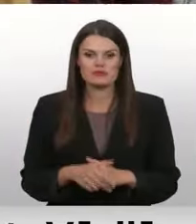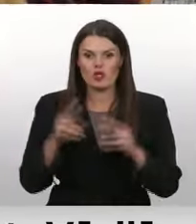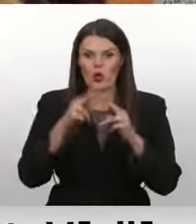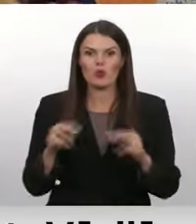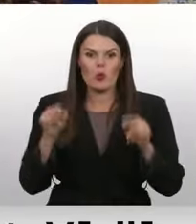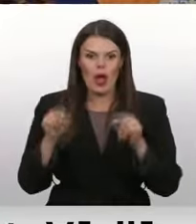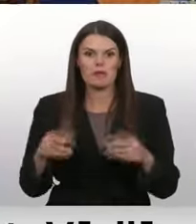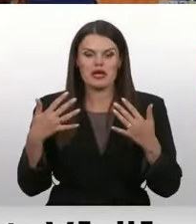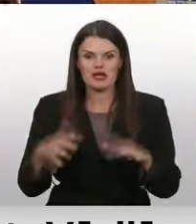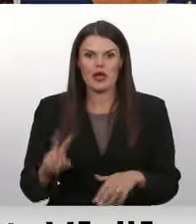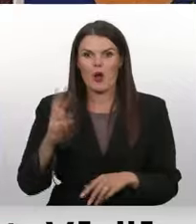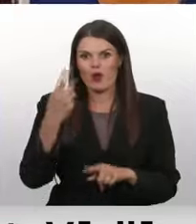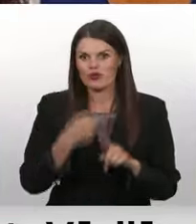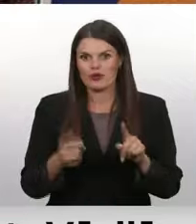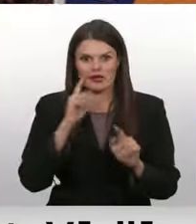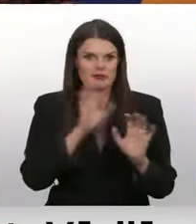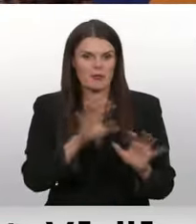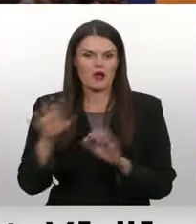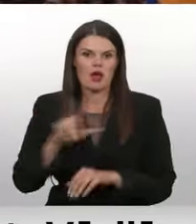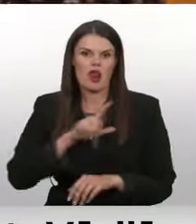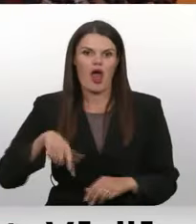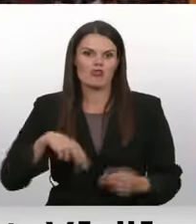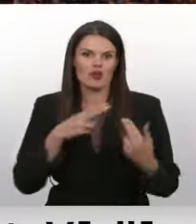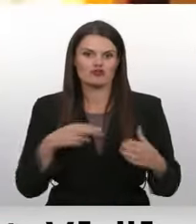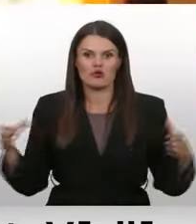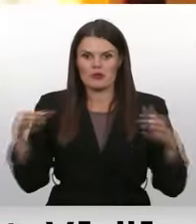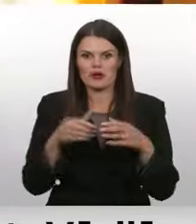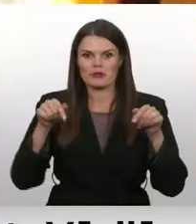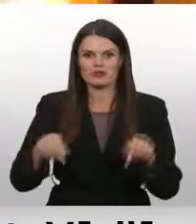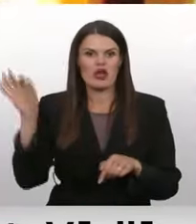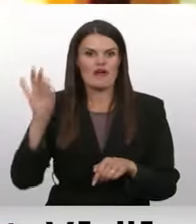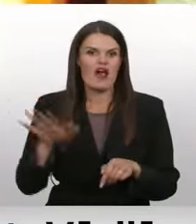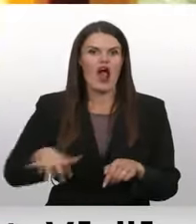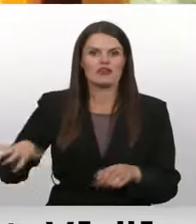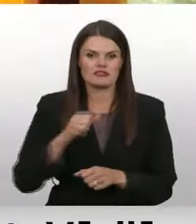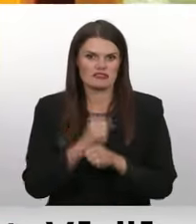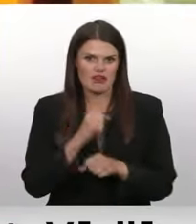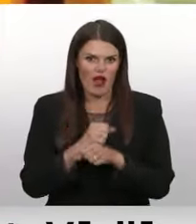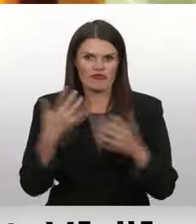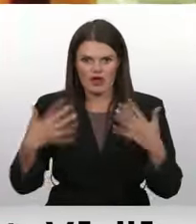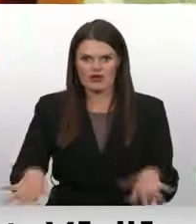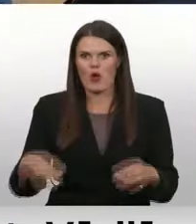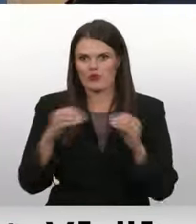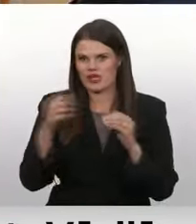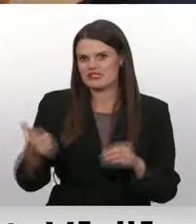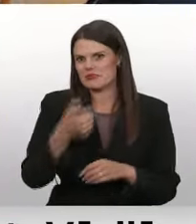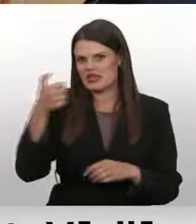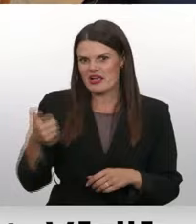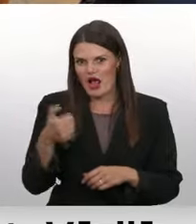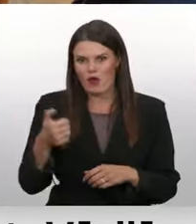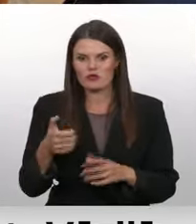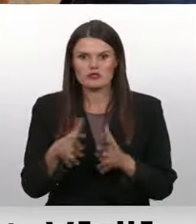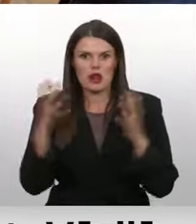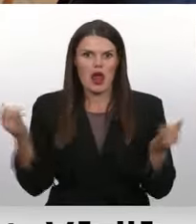nometni jau otro reizi parūpējusies Latviešu biedrības Saime, kurā šajā Vācijas reģionā darbojas gandrīz 10 gadus.